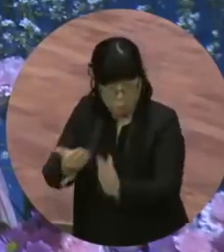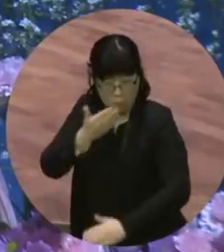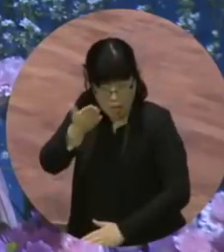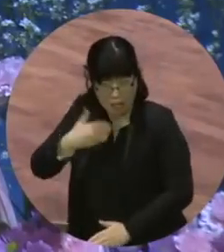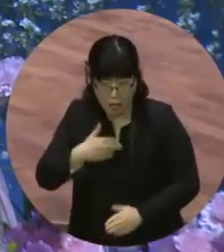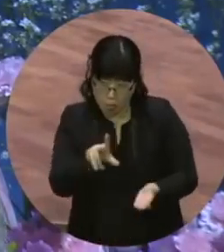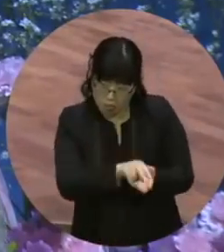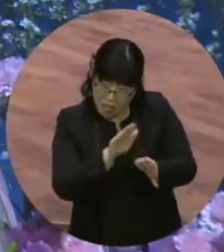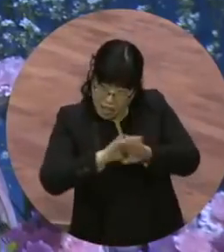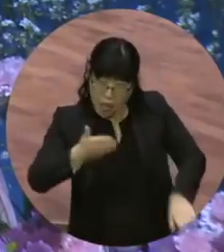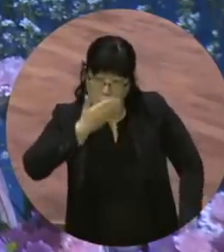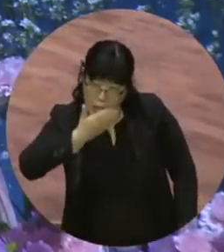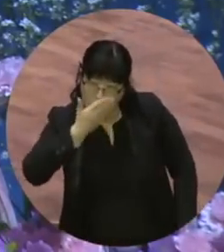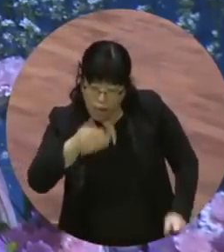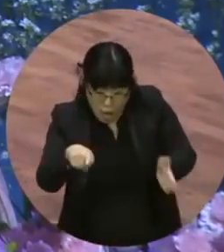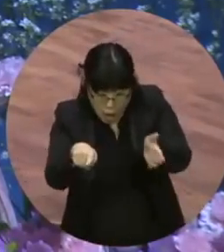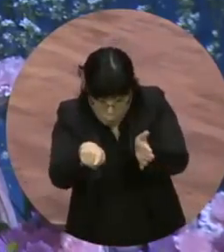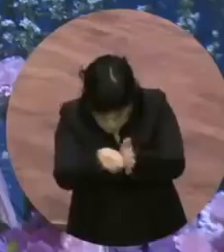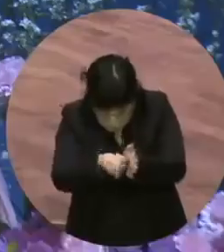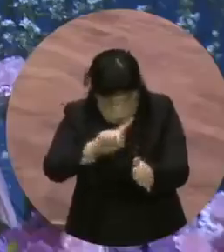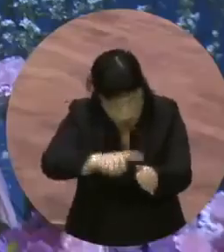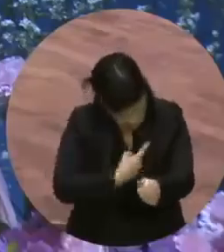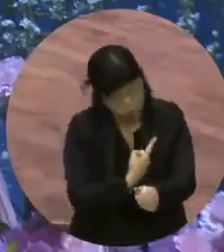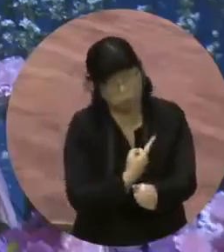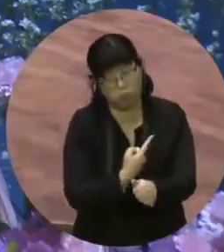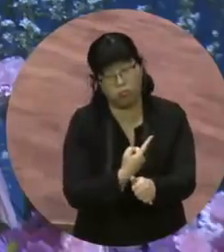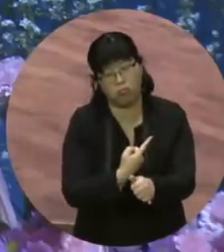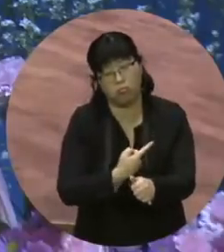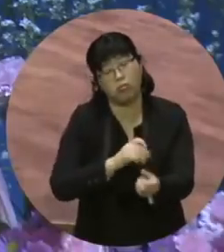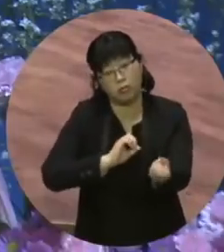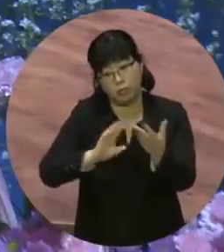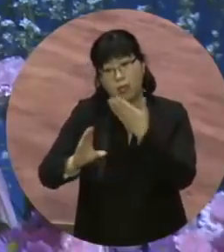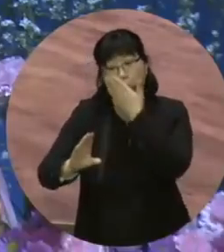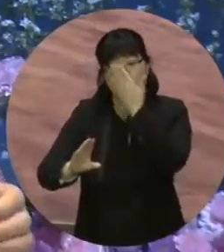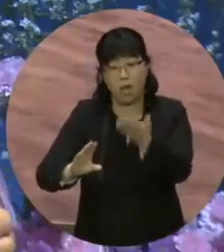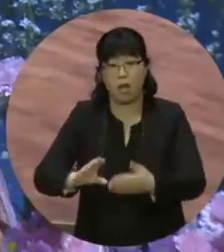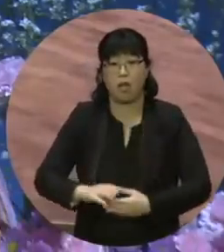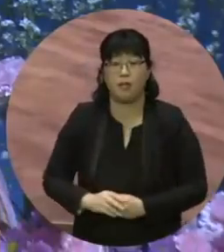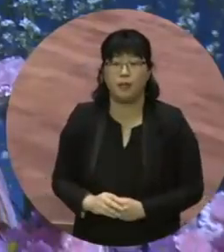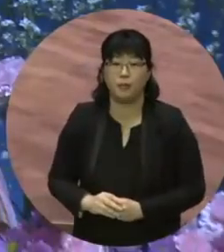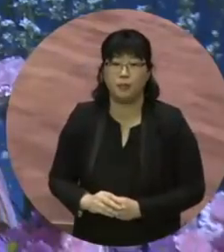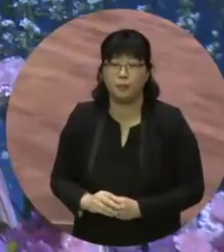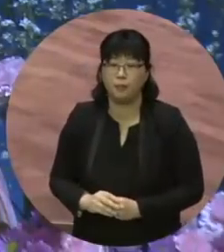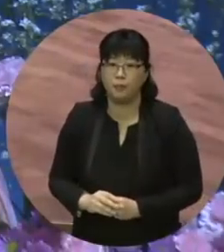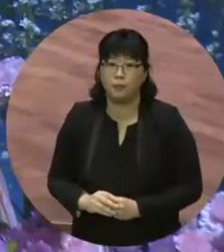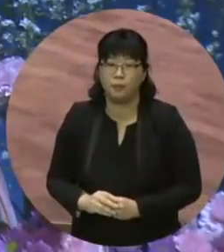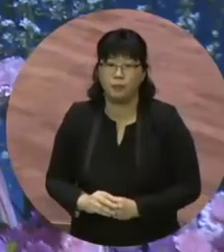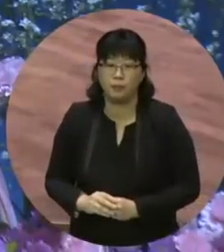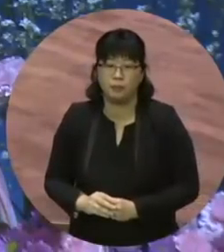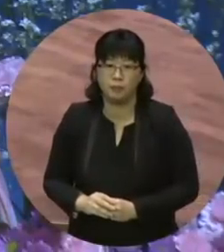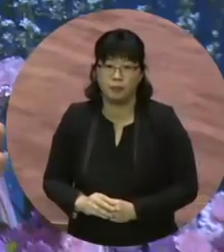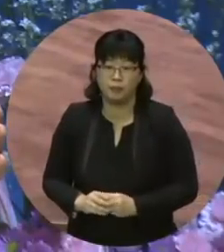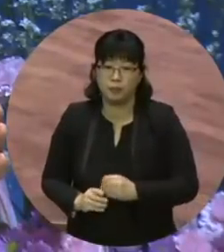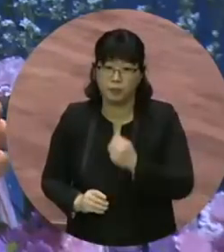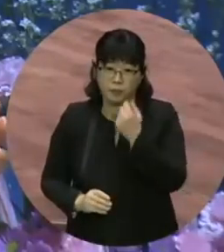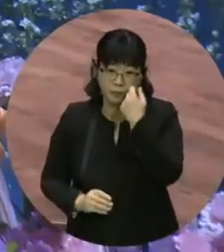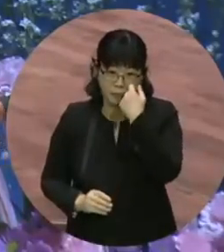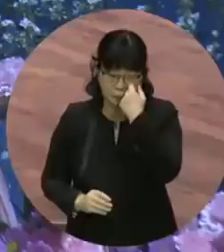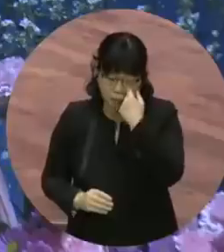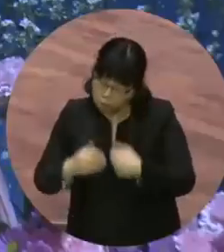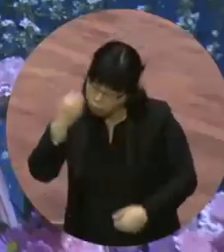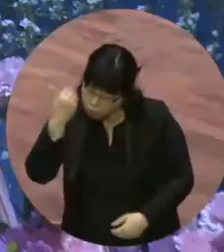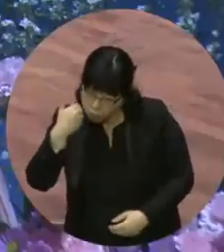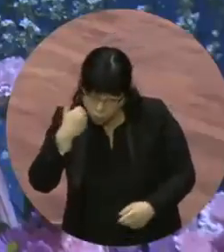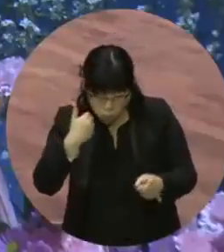따라서 신앙생활의 누림의 여부가 달라집니다. 어떤 분은 신앙생활을